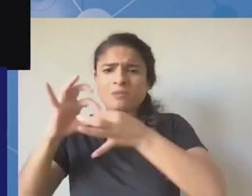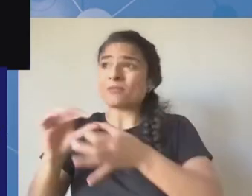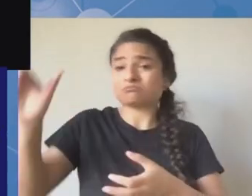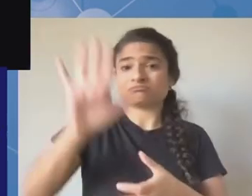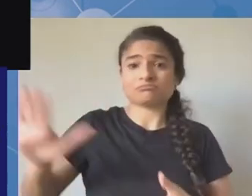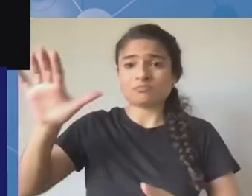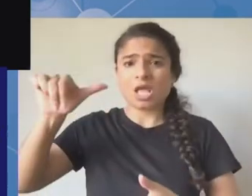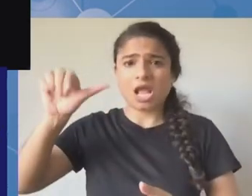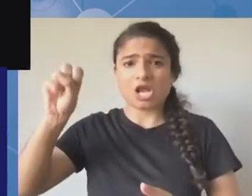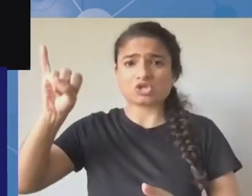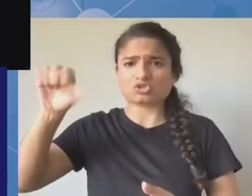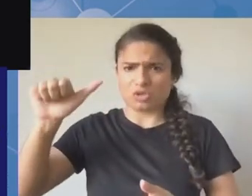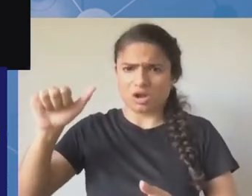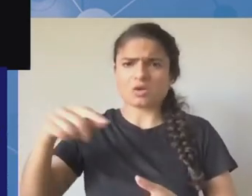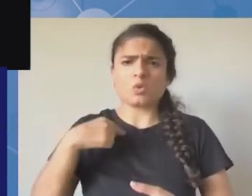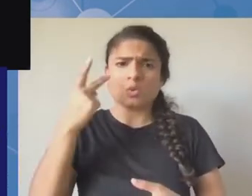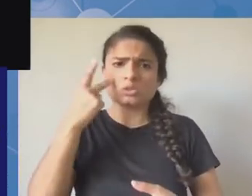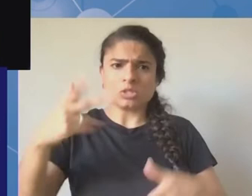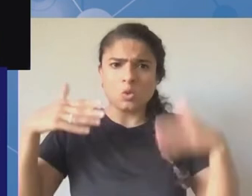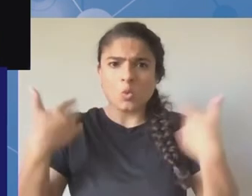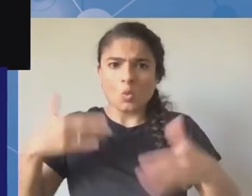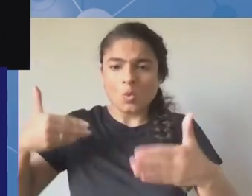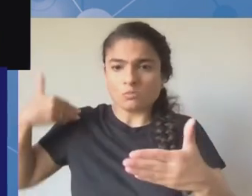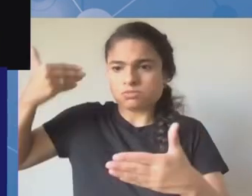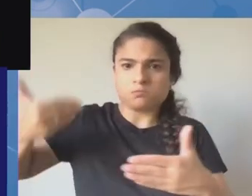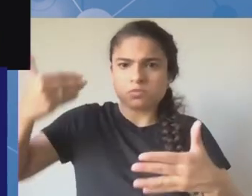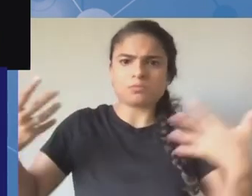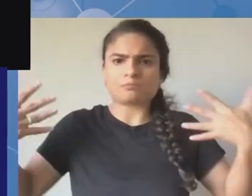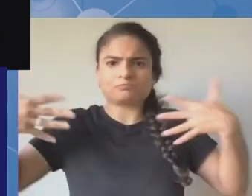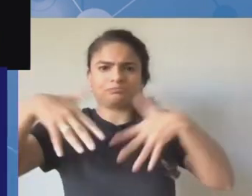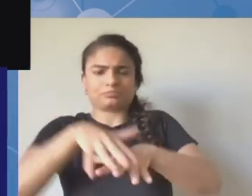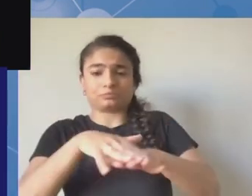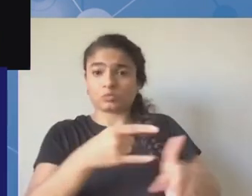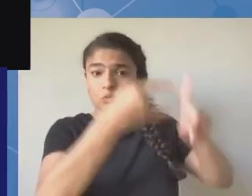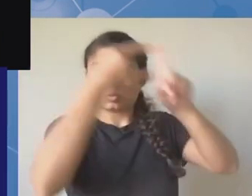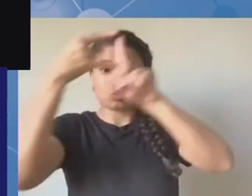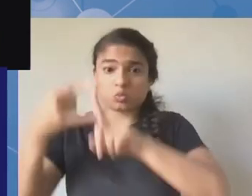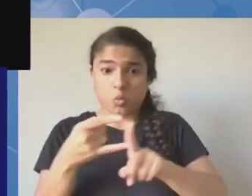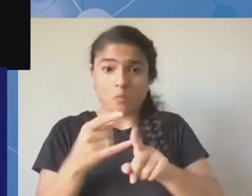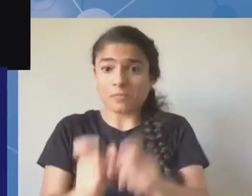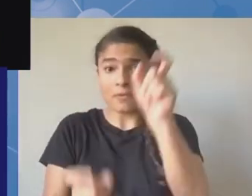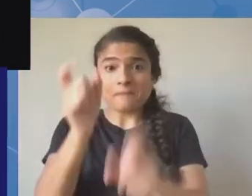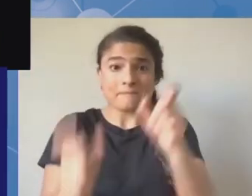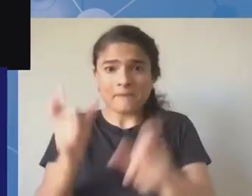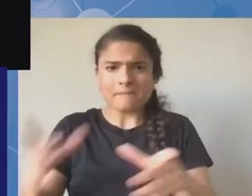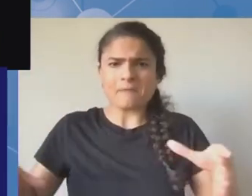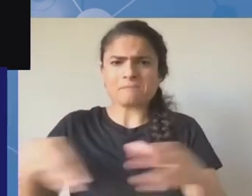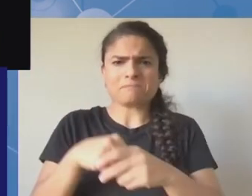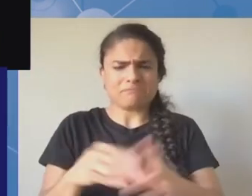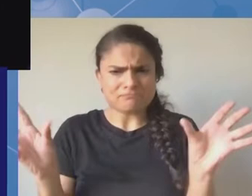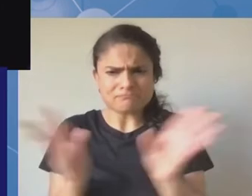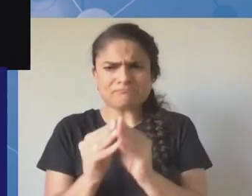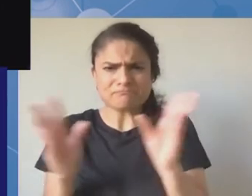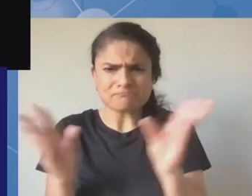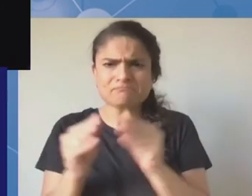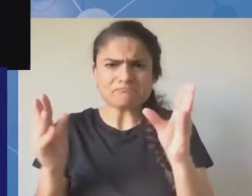آسيا والباسيفيك. أنا أعرف مدى صعوبة ذلك والمشاركة فيها في